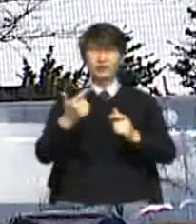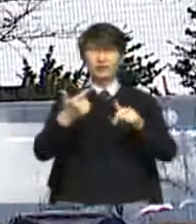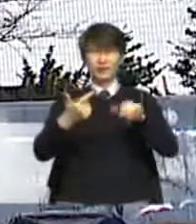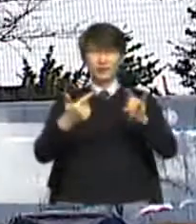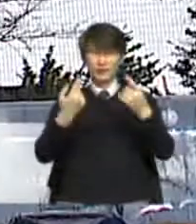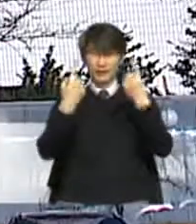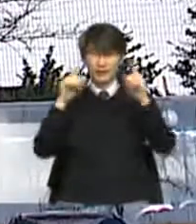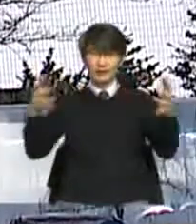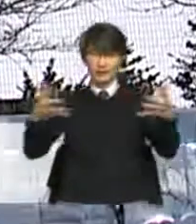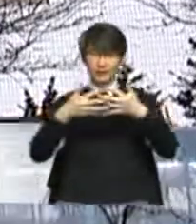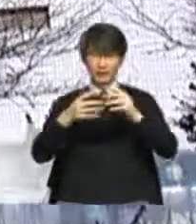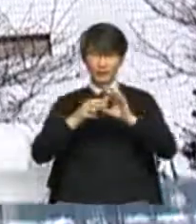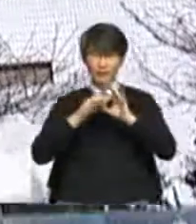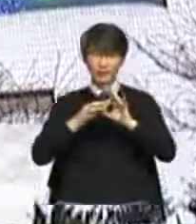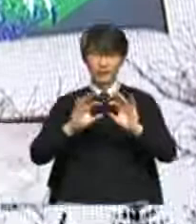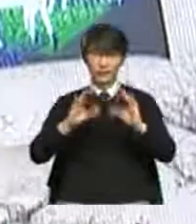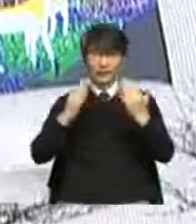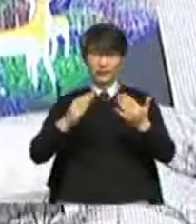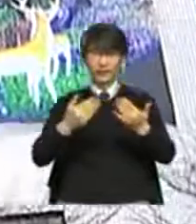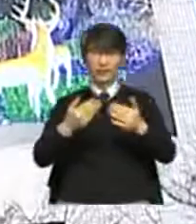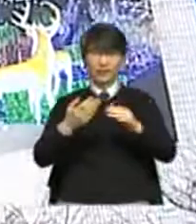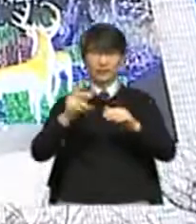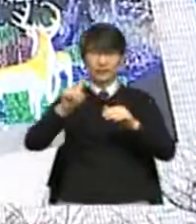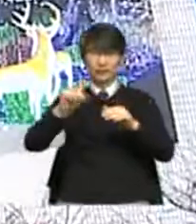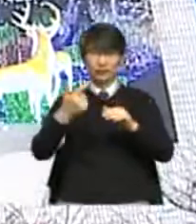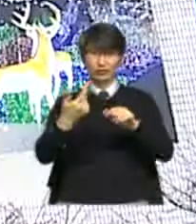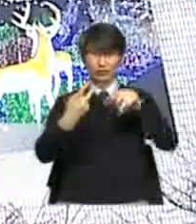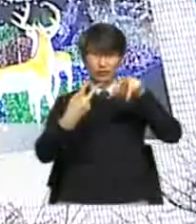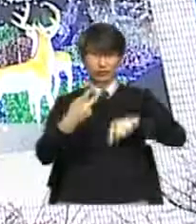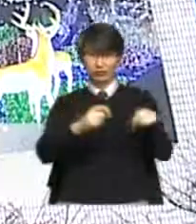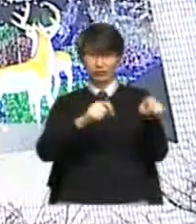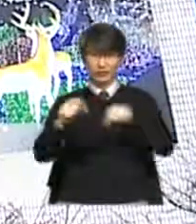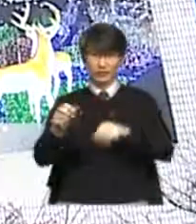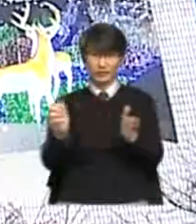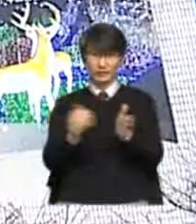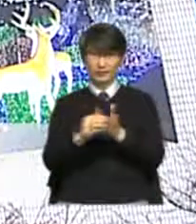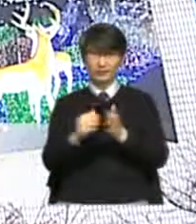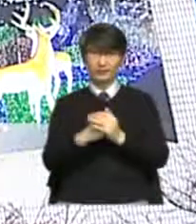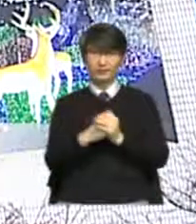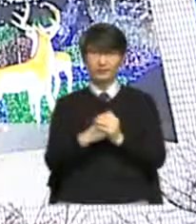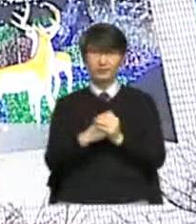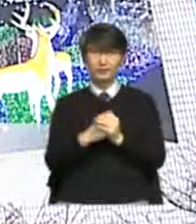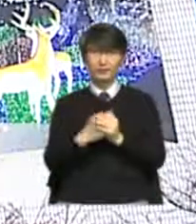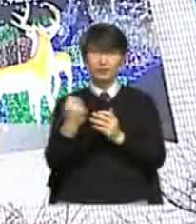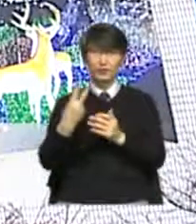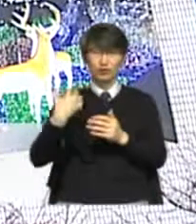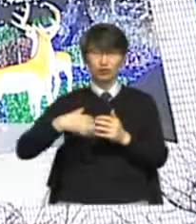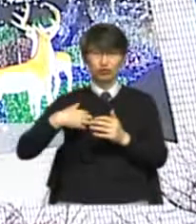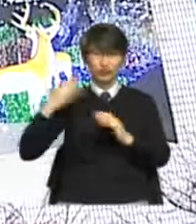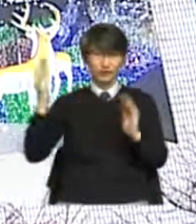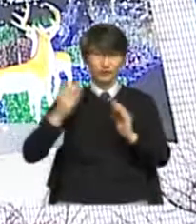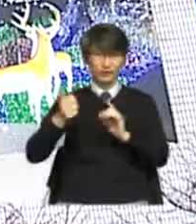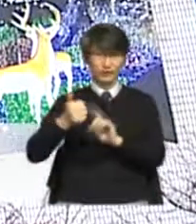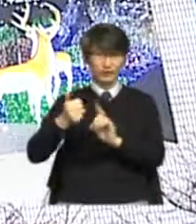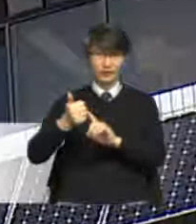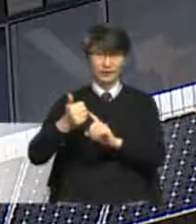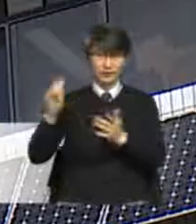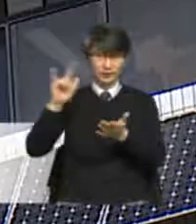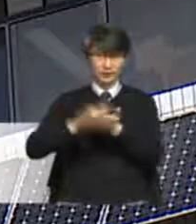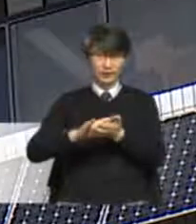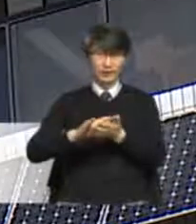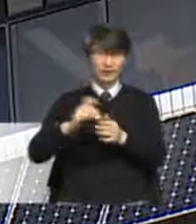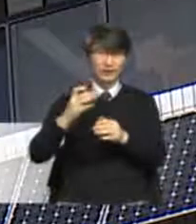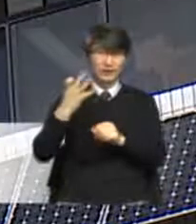대학교와 협의를 거쳐 개강이 를 다음 달 16일로 2주 연기했다 고 밝혔습니다 또 중국 유학생 에게는 입국